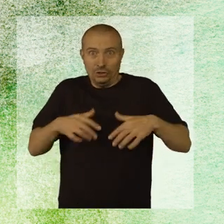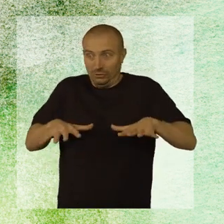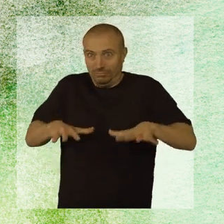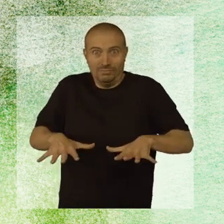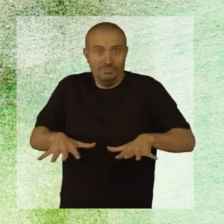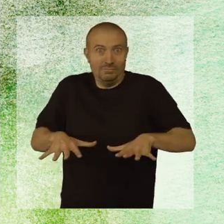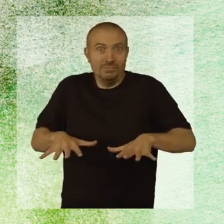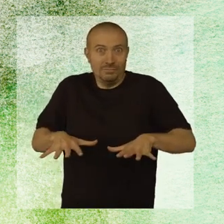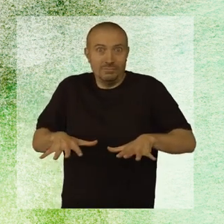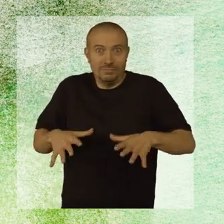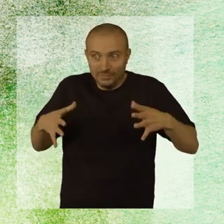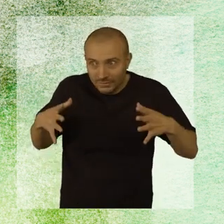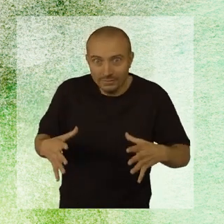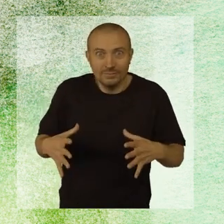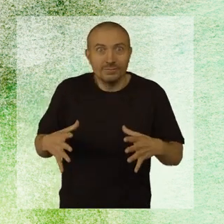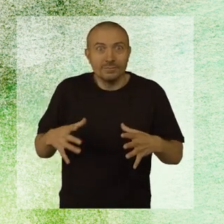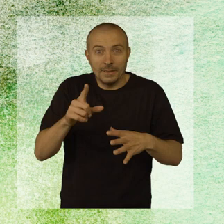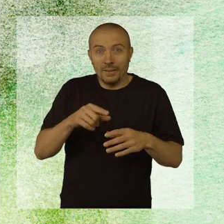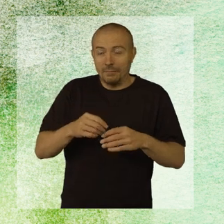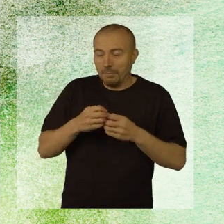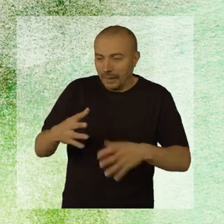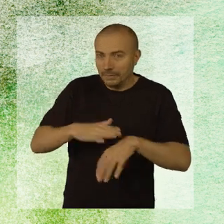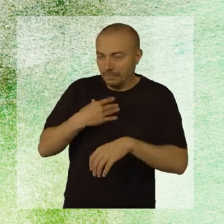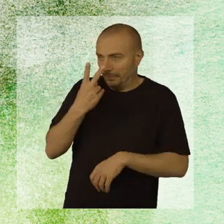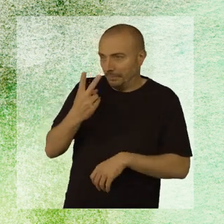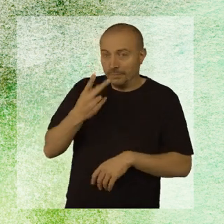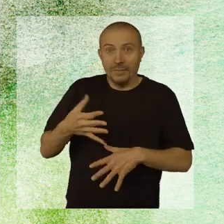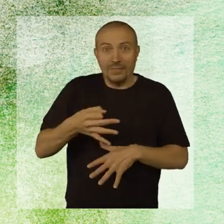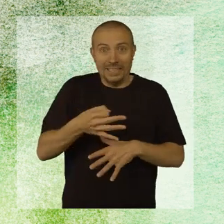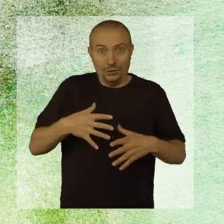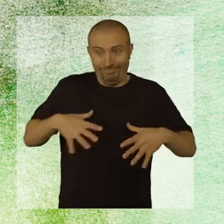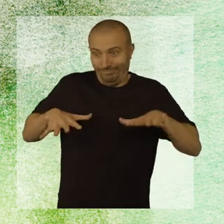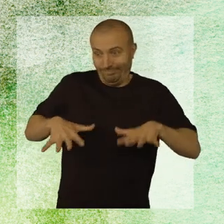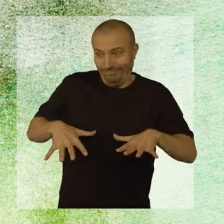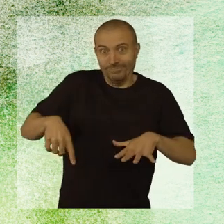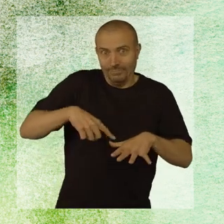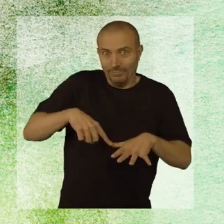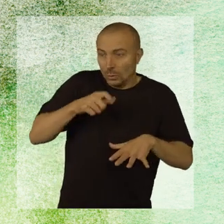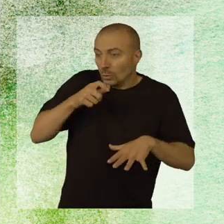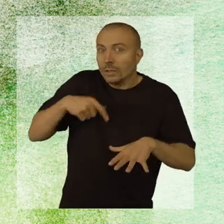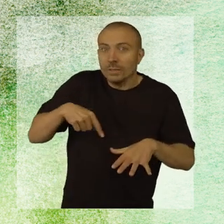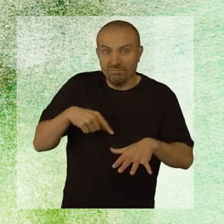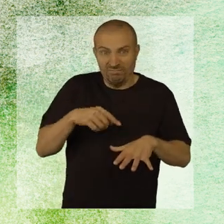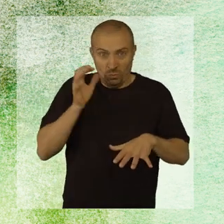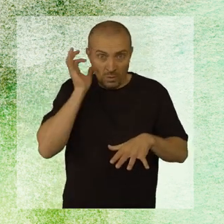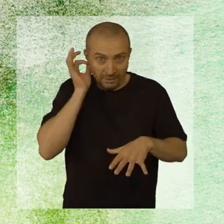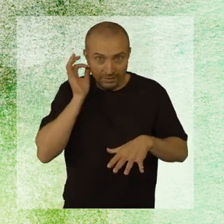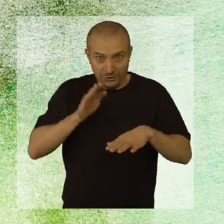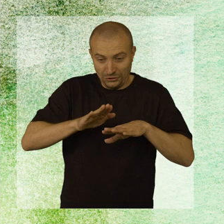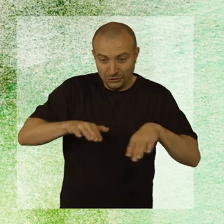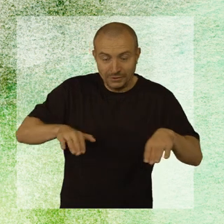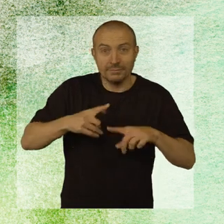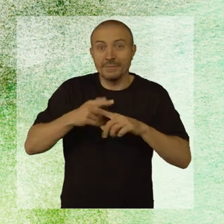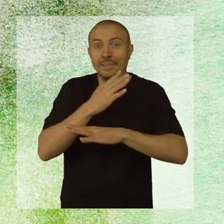autres. Nous sommes obligés de rester au village. Et souvent, tu vois des villages, il n'y a que des femmes,